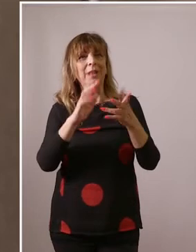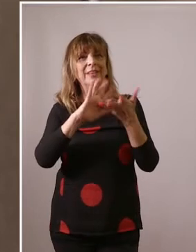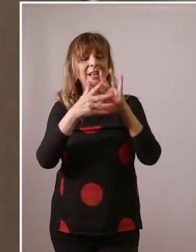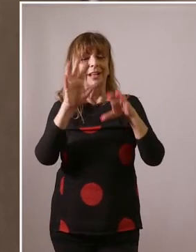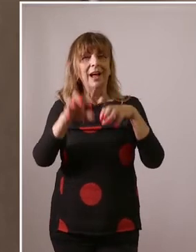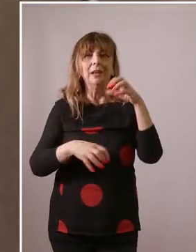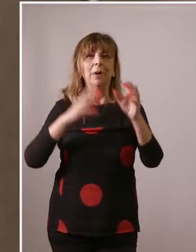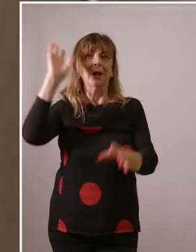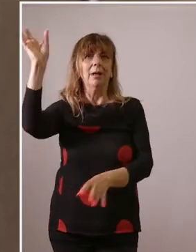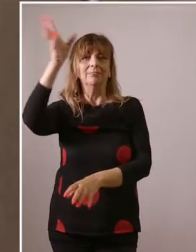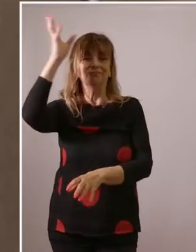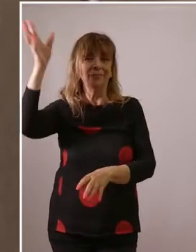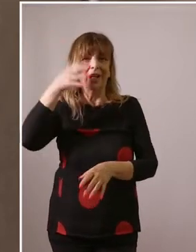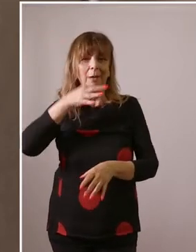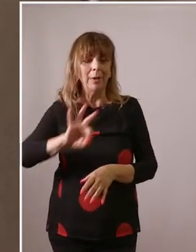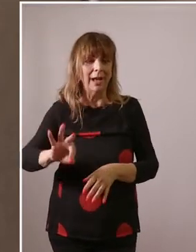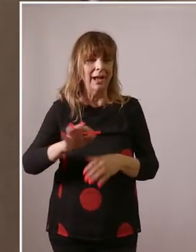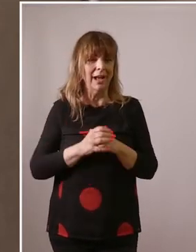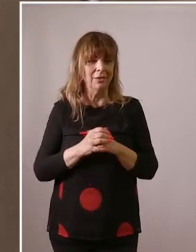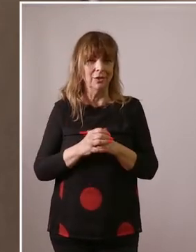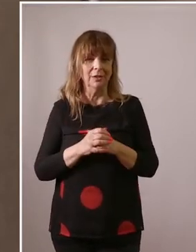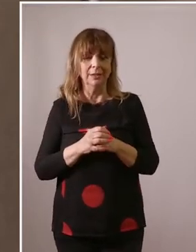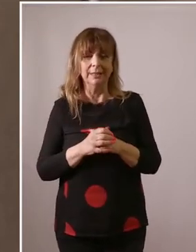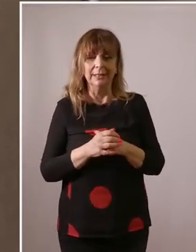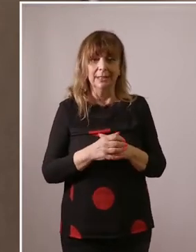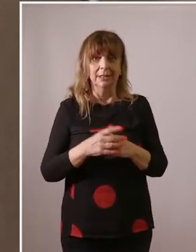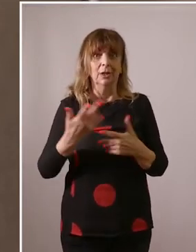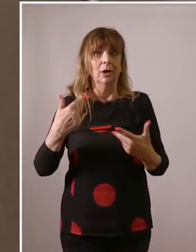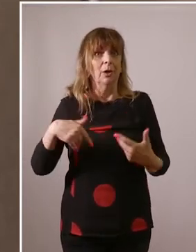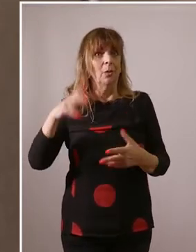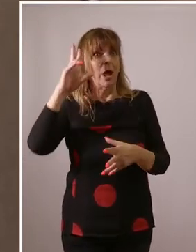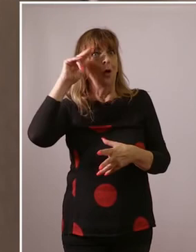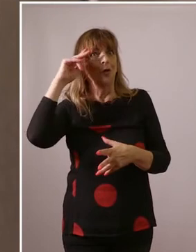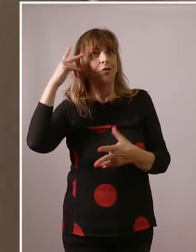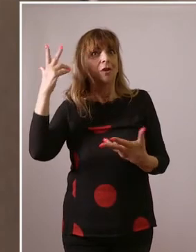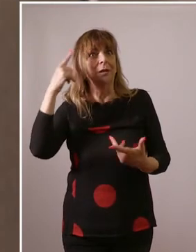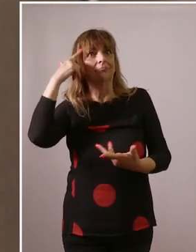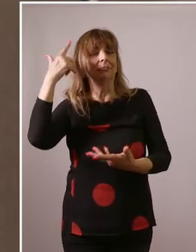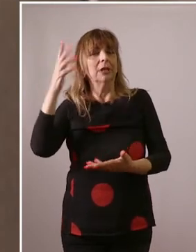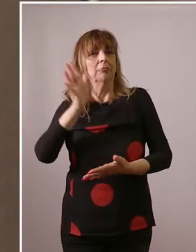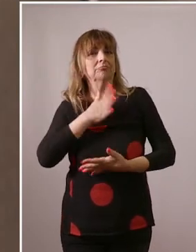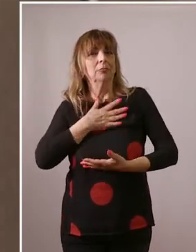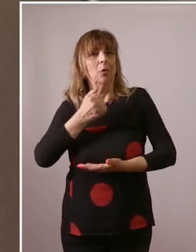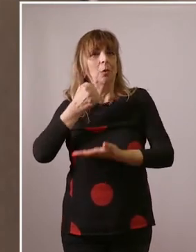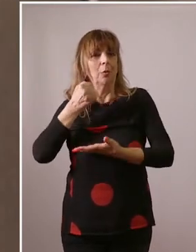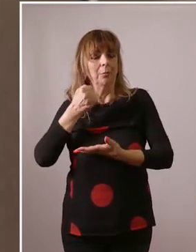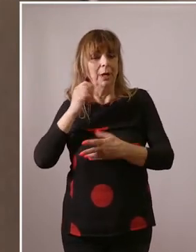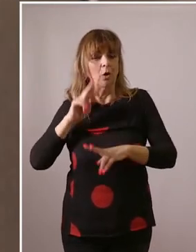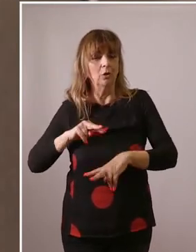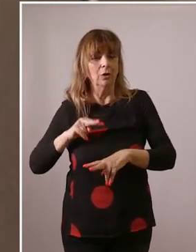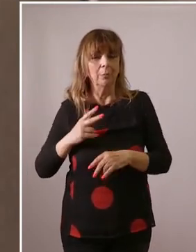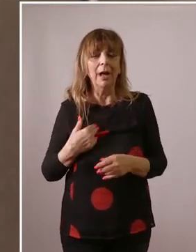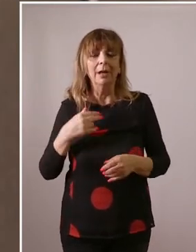esoterici capaci di padroneggiare un sapere sconosciuto ai più ma significa calarsi fino in fondo